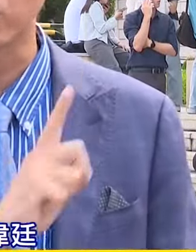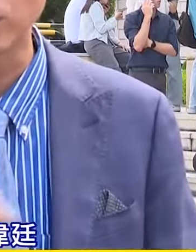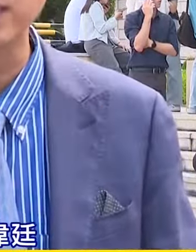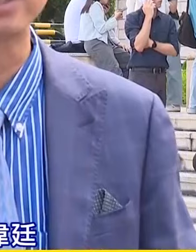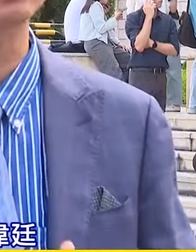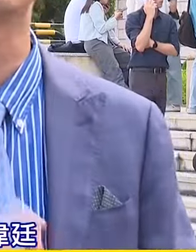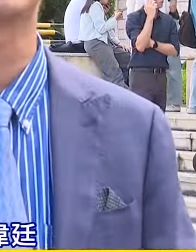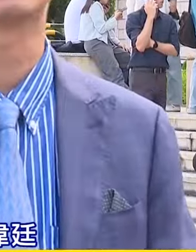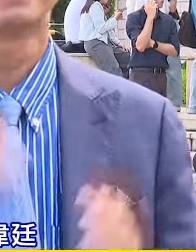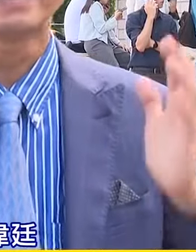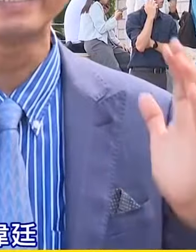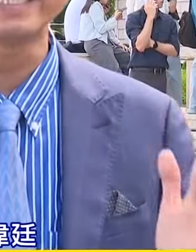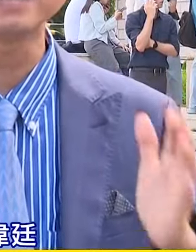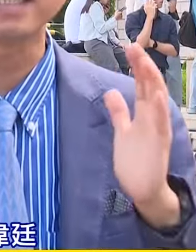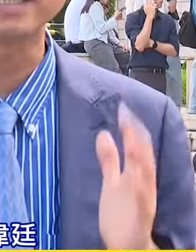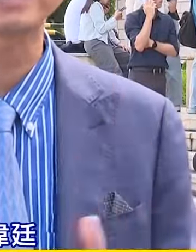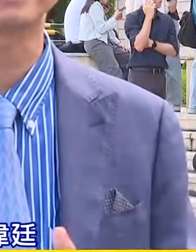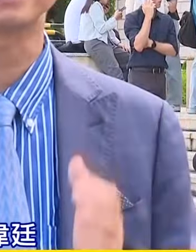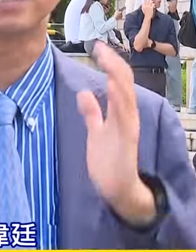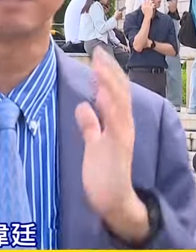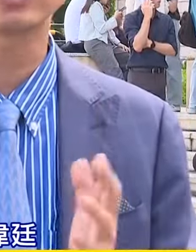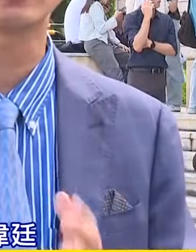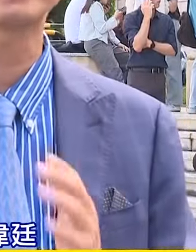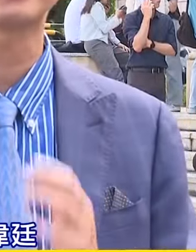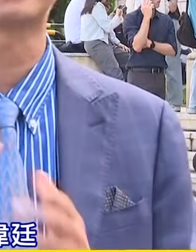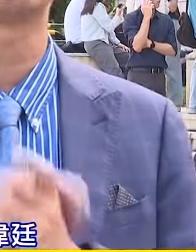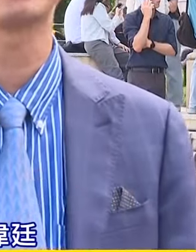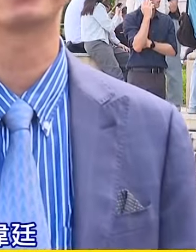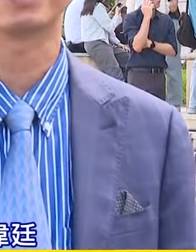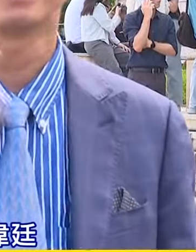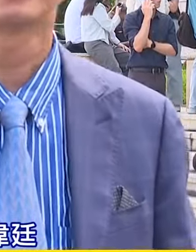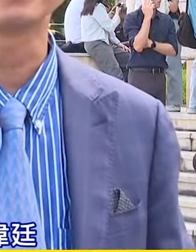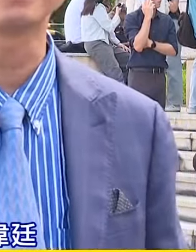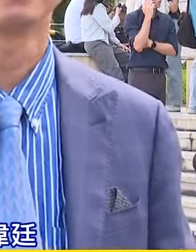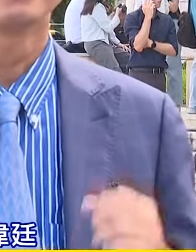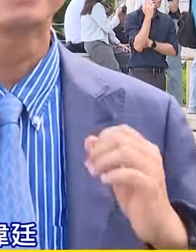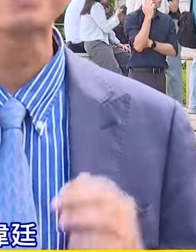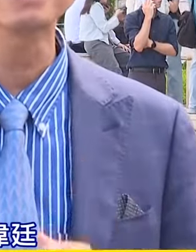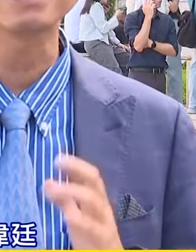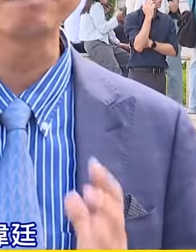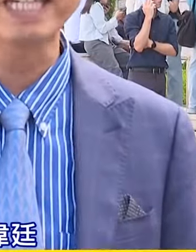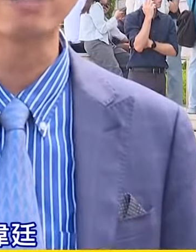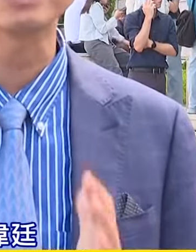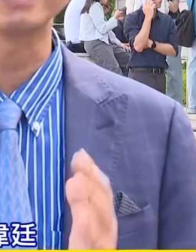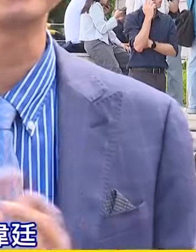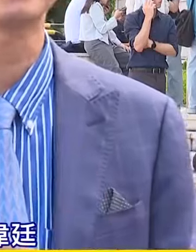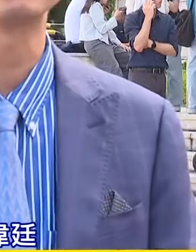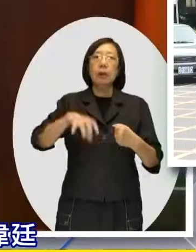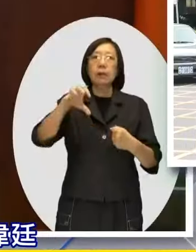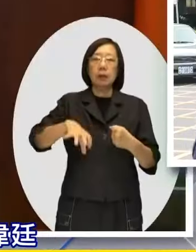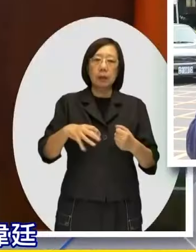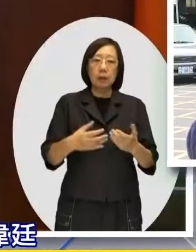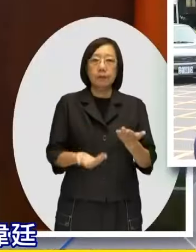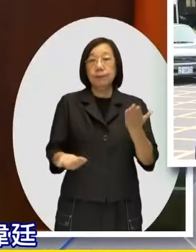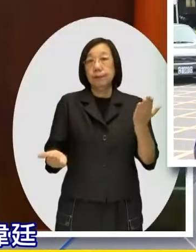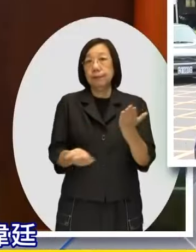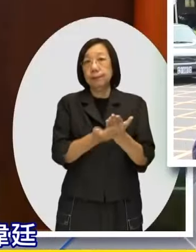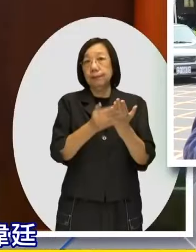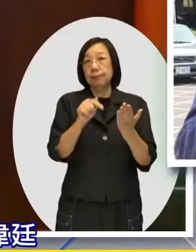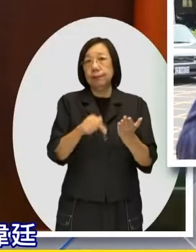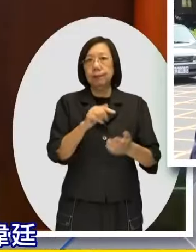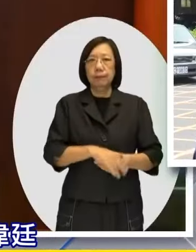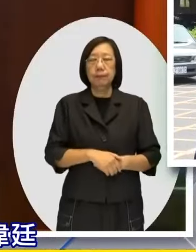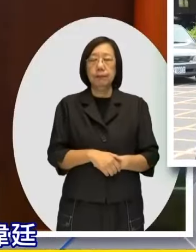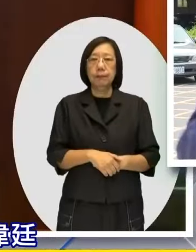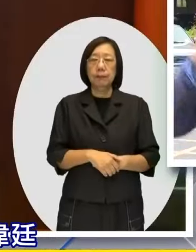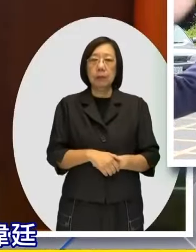宣誓很多程序面的严格的限制，什么状况下才能判死刑？第一个，当这个被告涉及杀人罪的时候，在警察